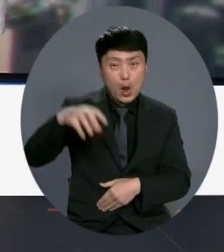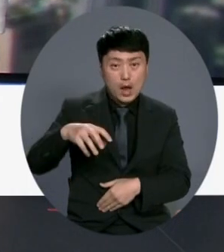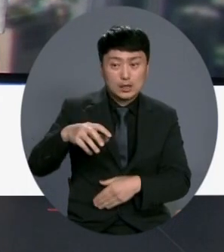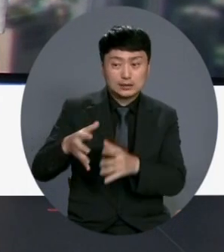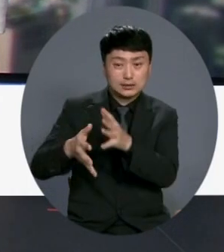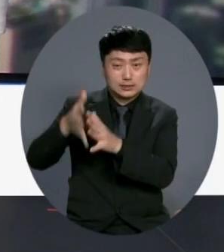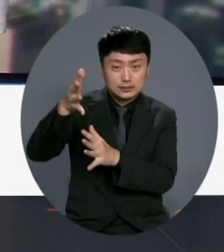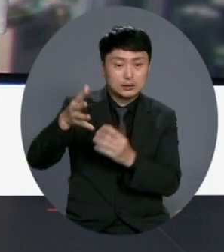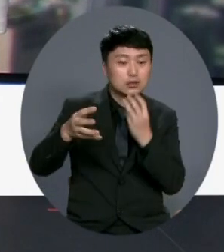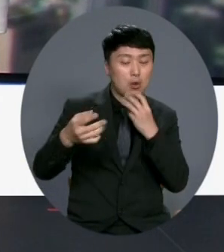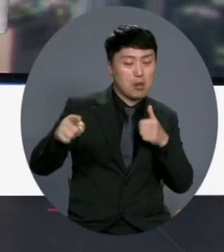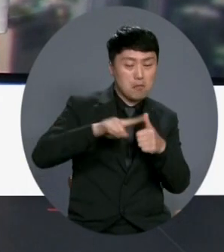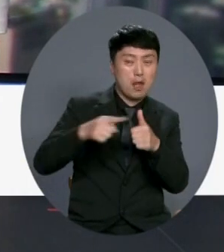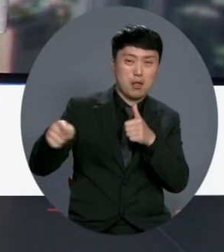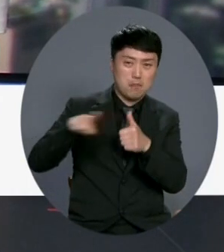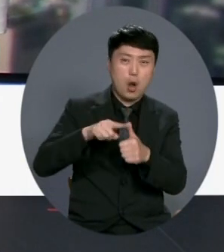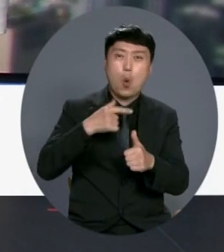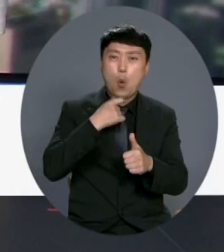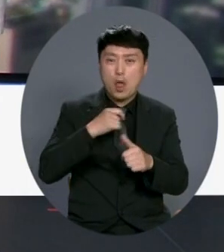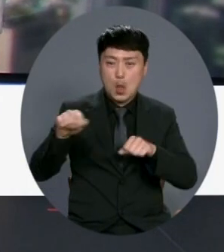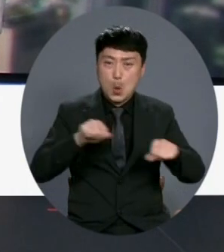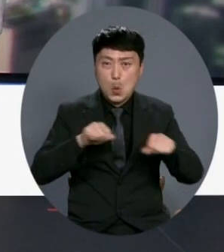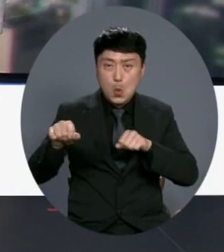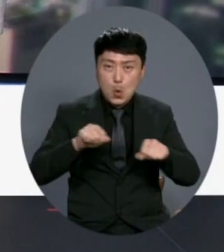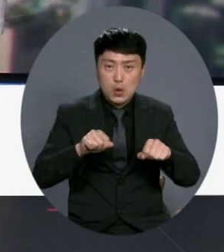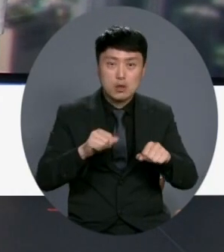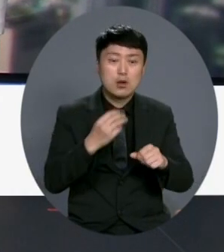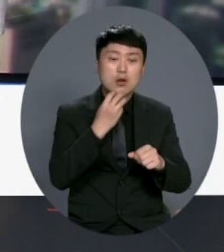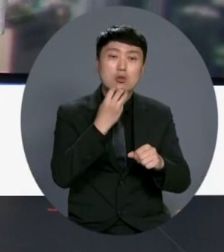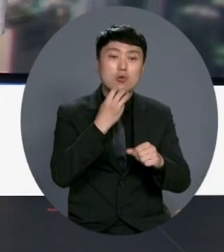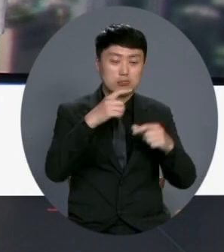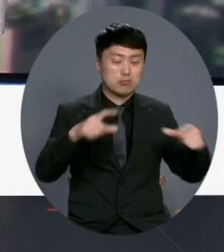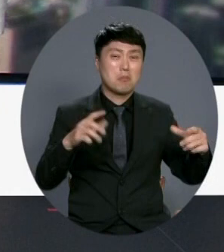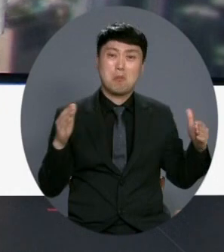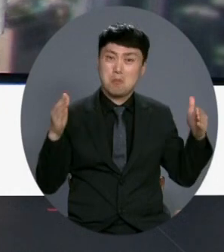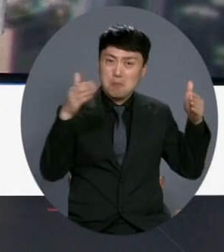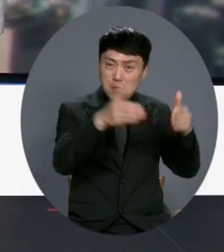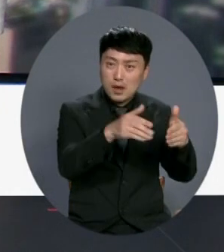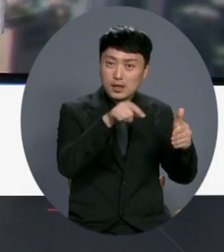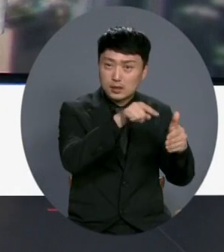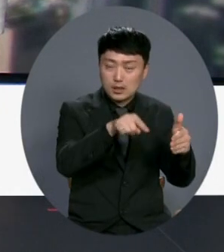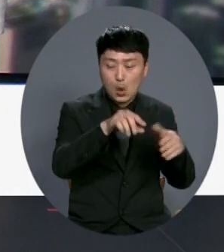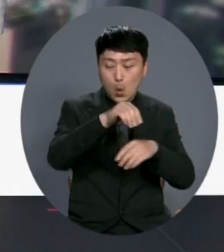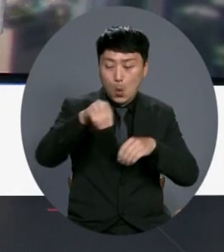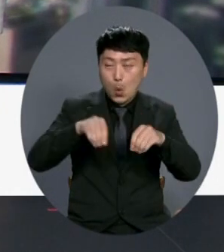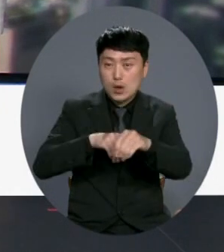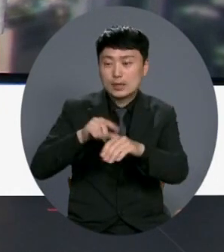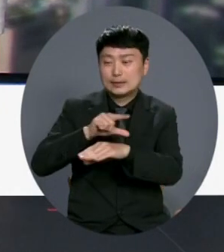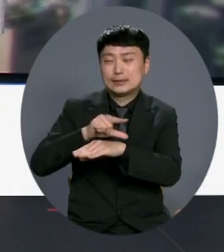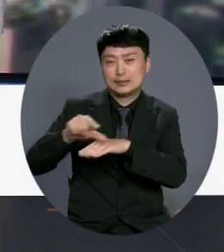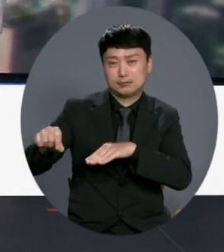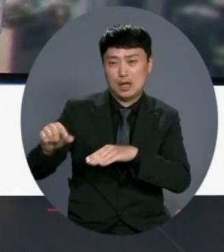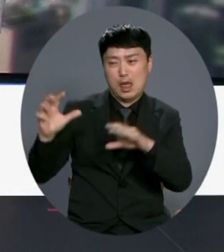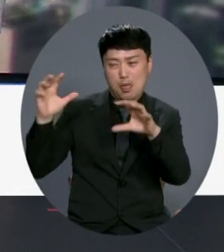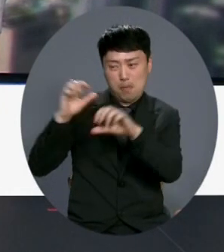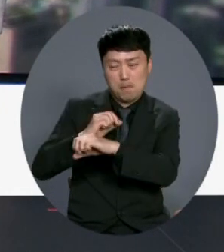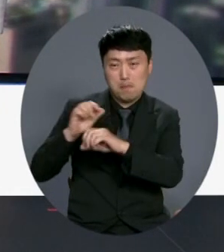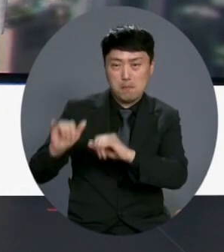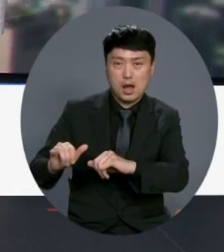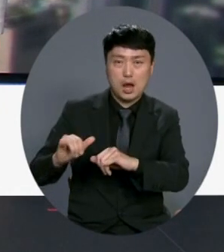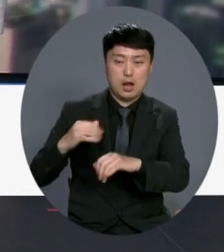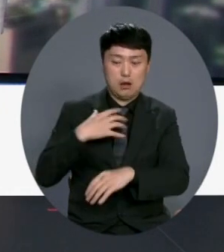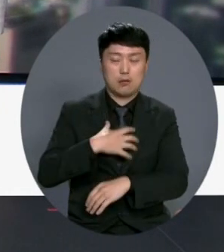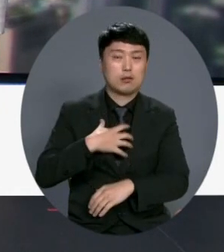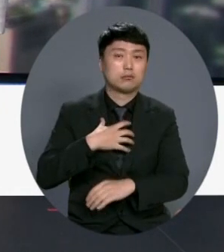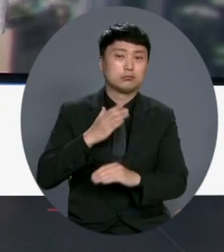편입 움직임을 보이고 있는데요 가뜩이나 수도권 집중화가 심각한 상황에 지방 소멸을 앞당기는 것은 아닌지